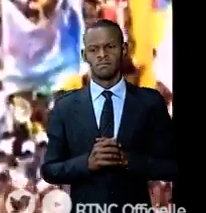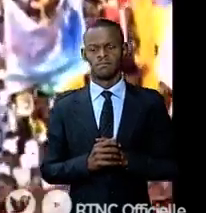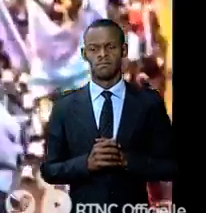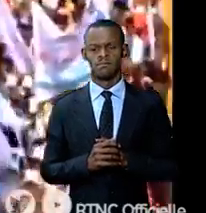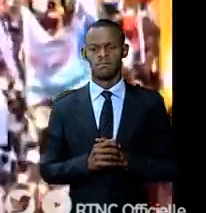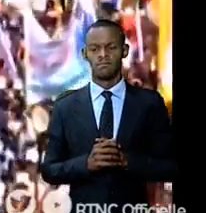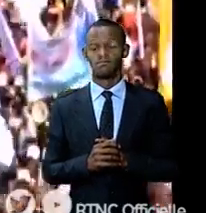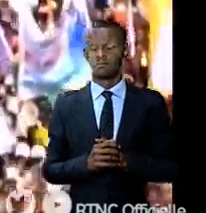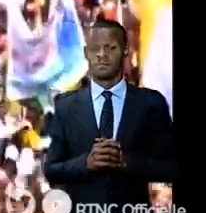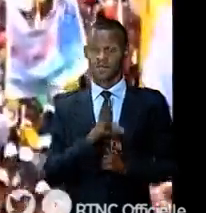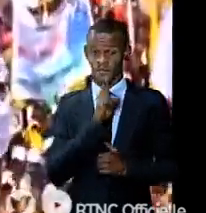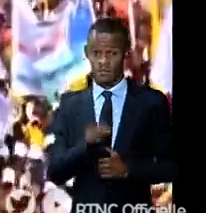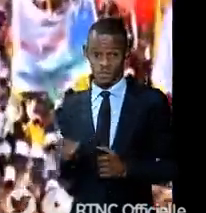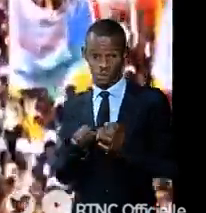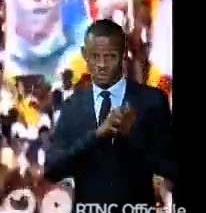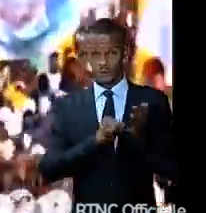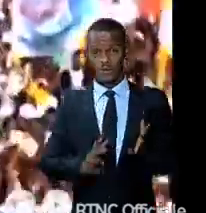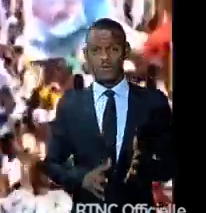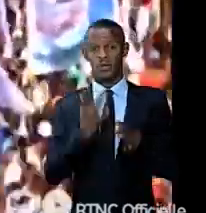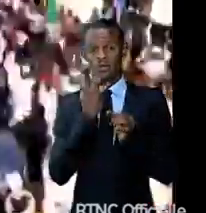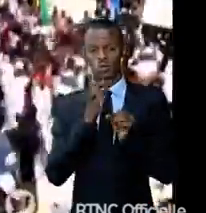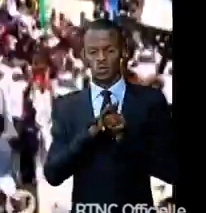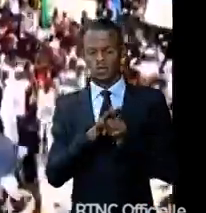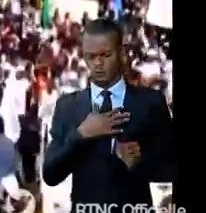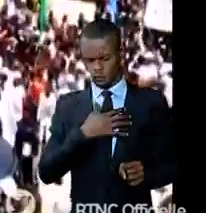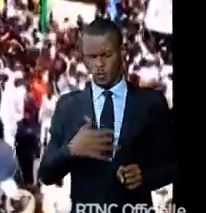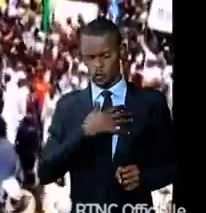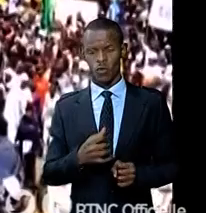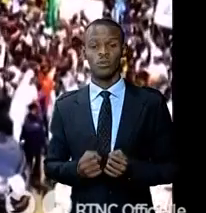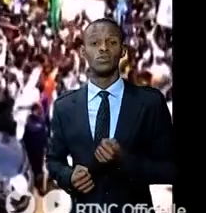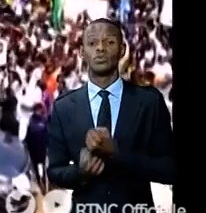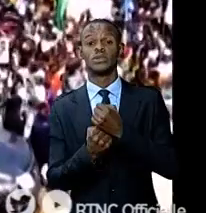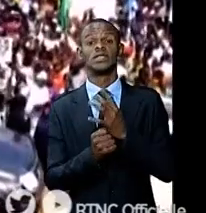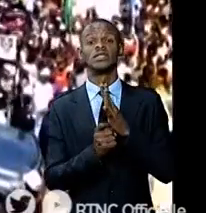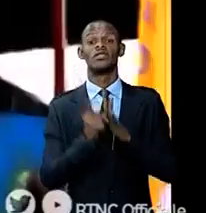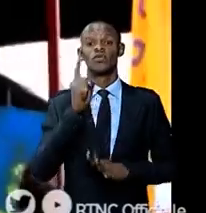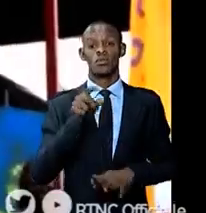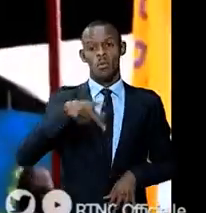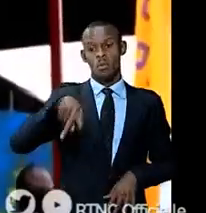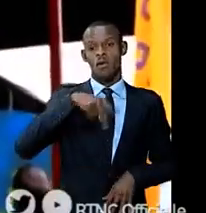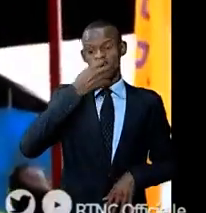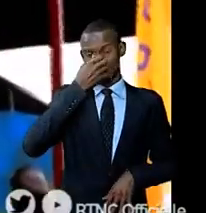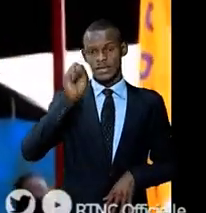Éric Roubouillet promet de mettre toute son énergie à profit pour le développement du Sud Kivu.